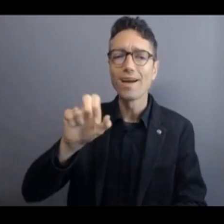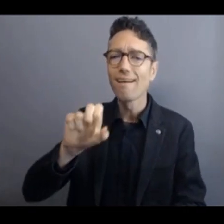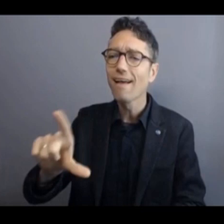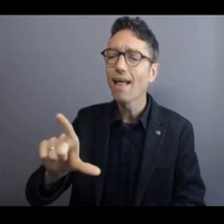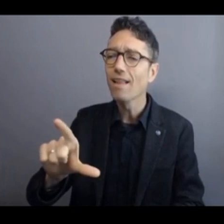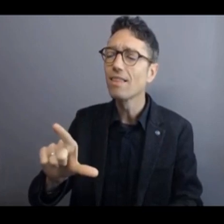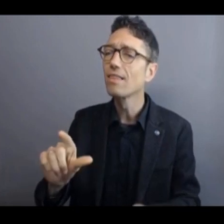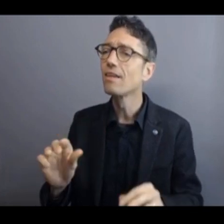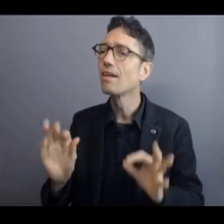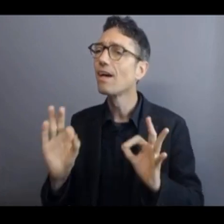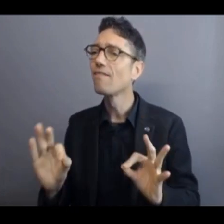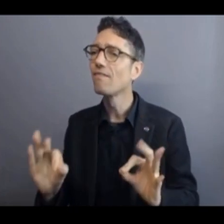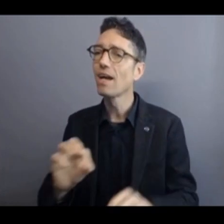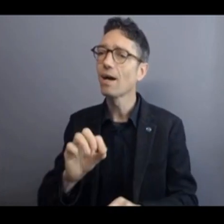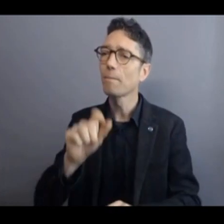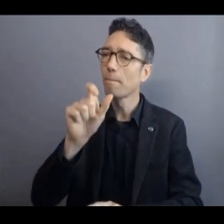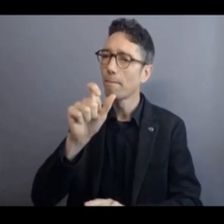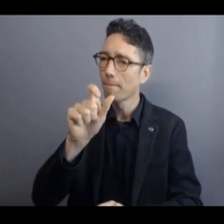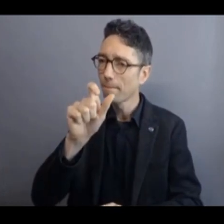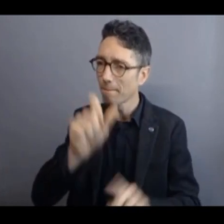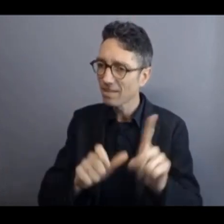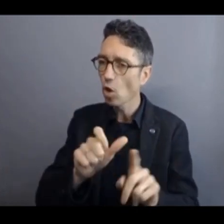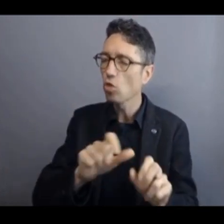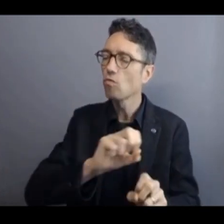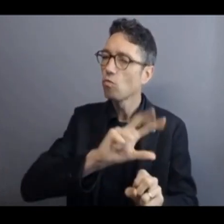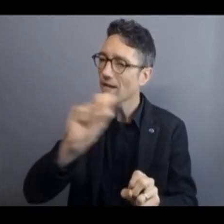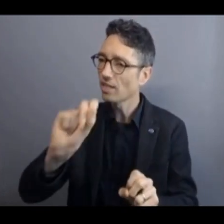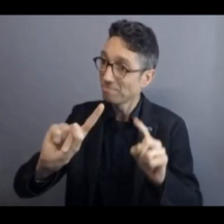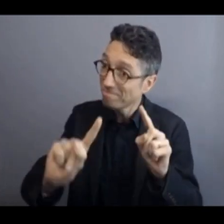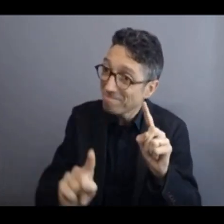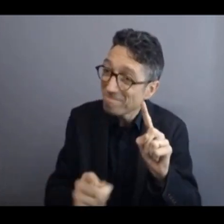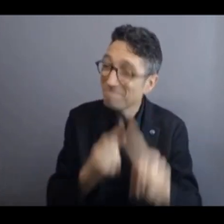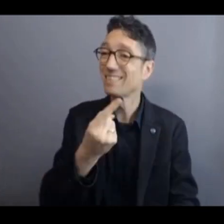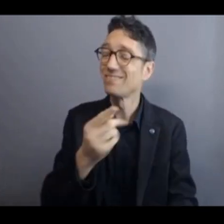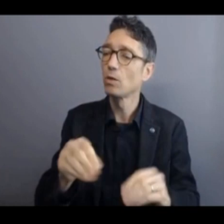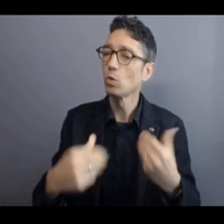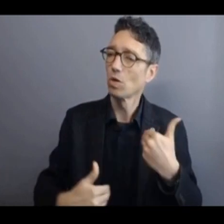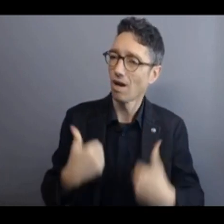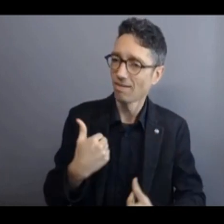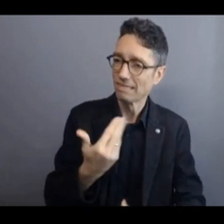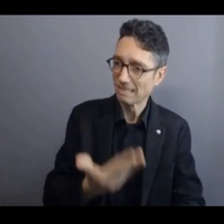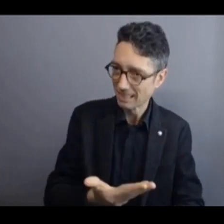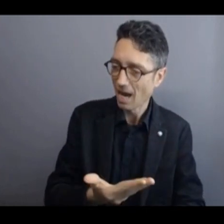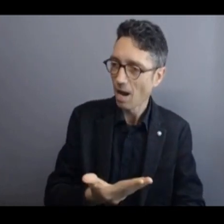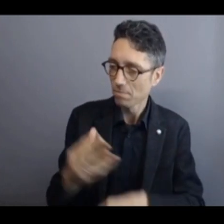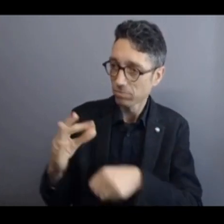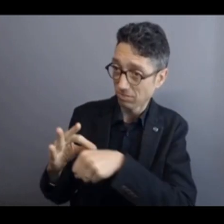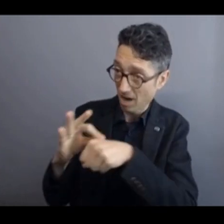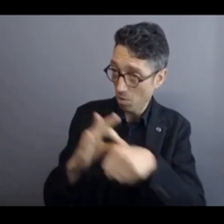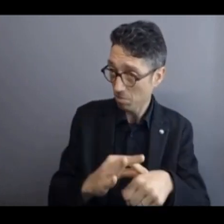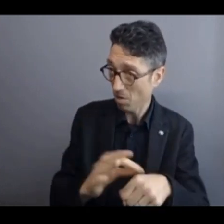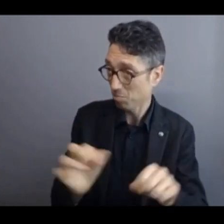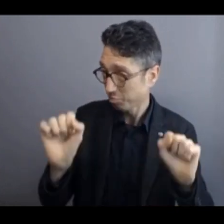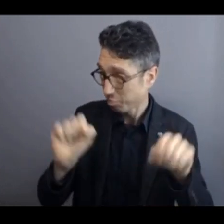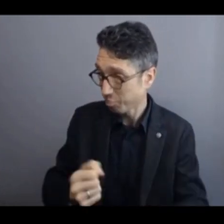voyageurs à profil spécifique ou en situation de handicap. C'est vrai, ou Philippe, capable autrement, comme tu le dis, moi je parle souvent